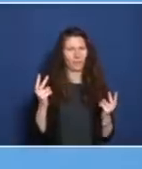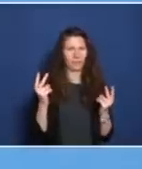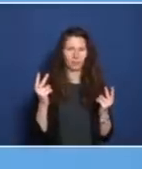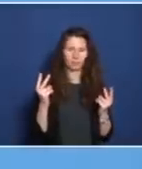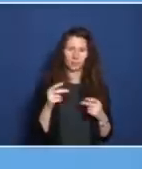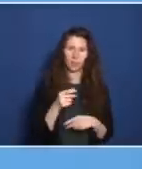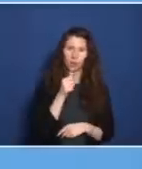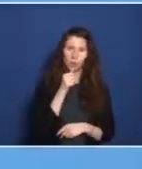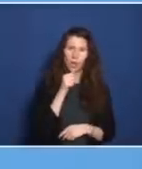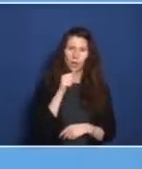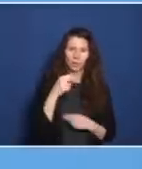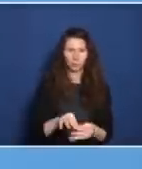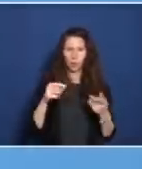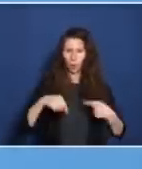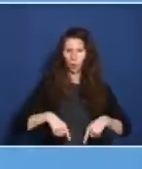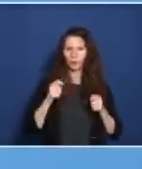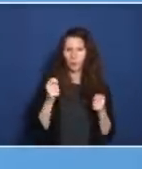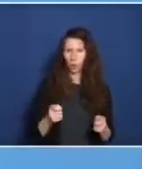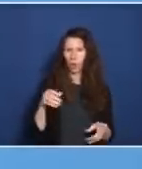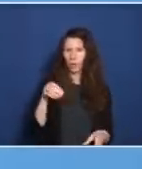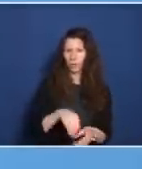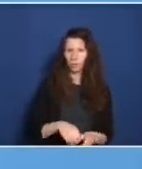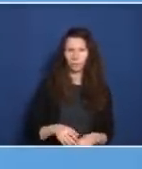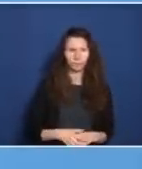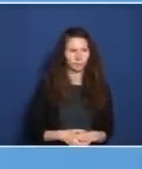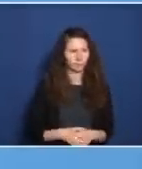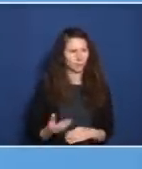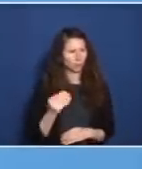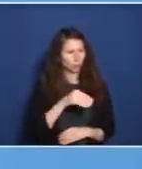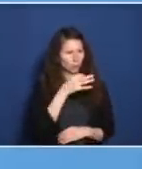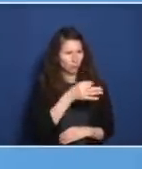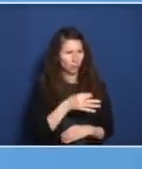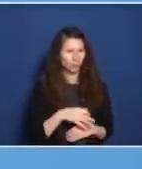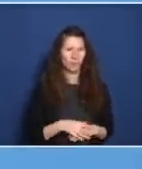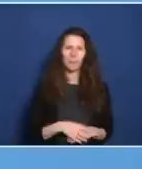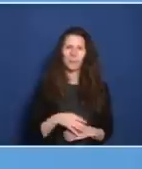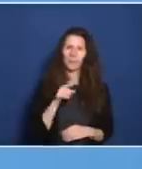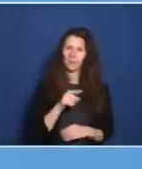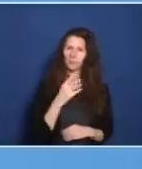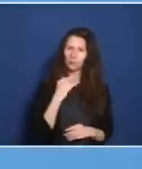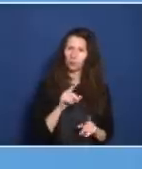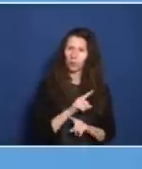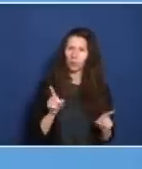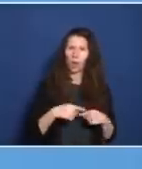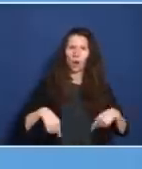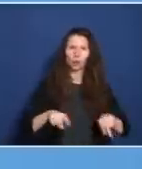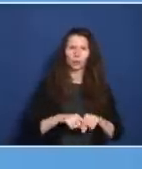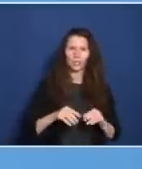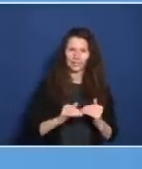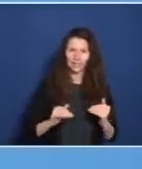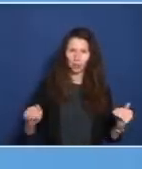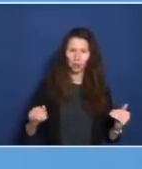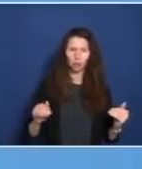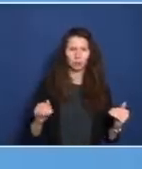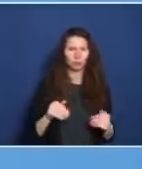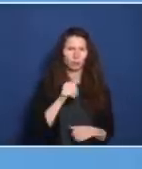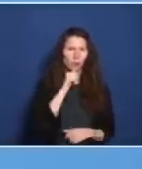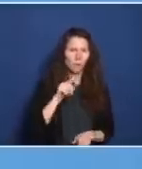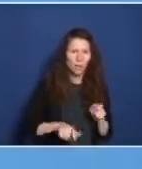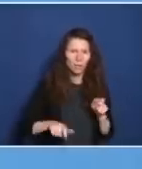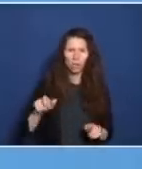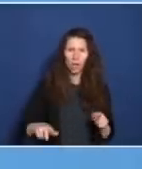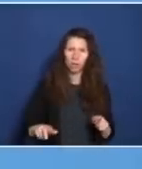der jungen Generation zu respektieren. Zusatz. Aber Sie haben nicht vor, einen runden Tisch sozusagen, entweder mit den jungen Menschen,